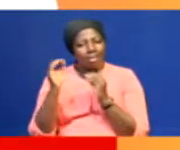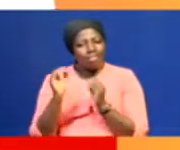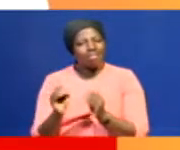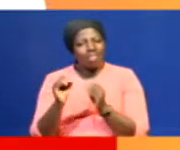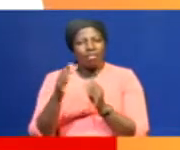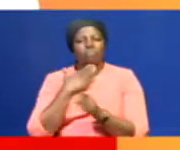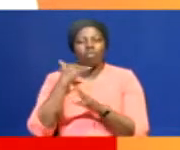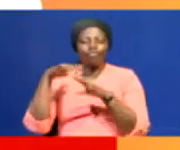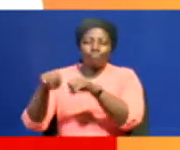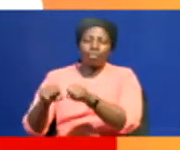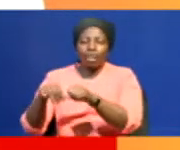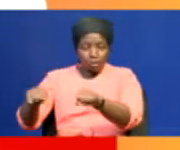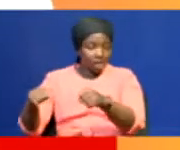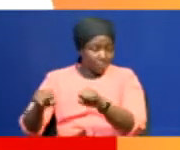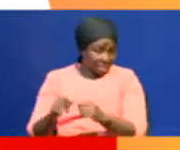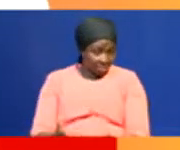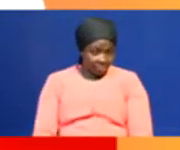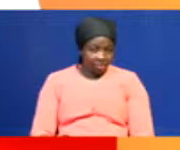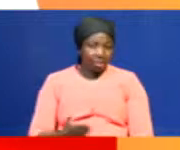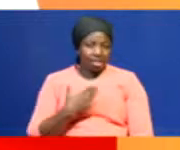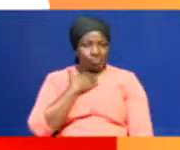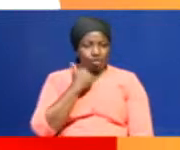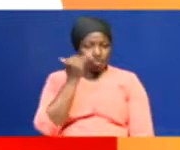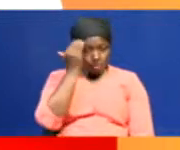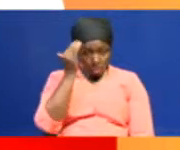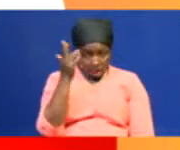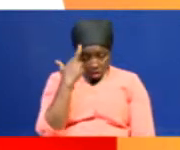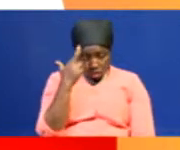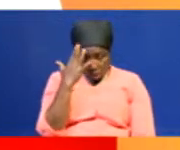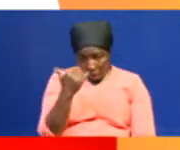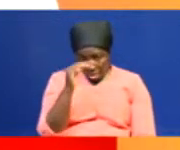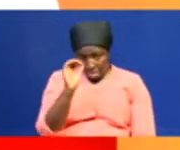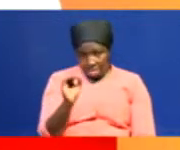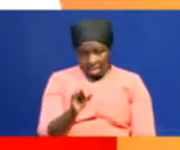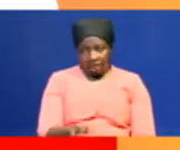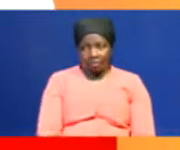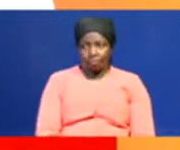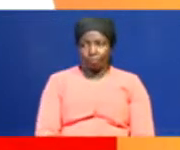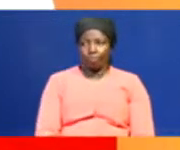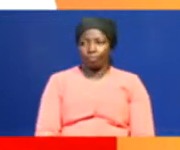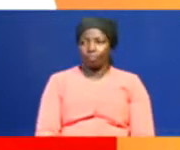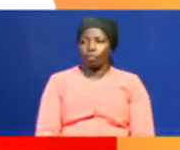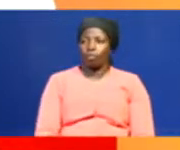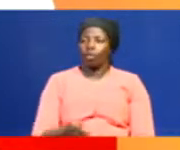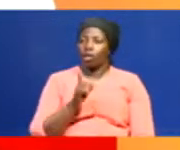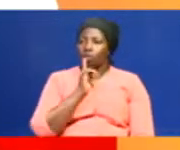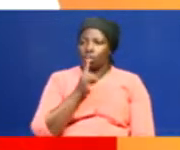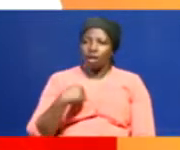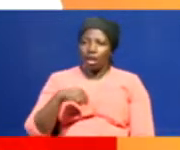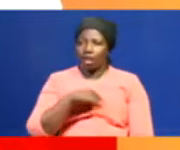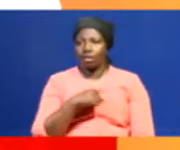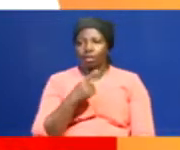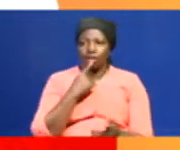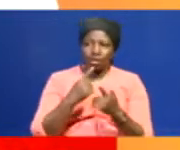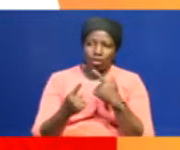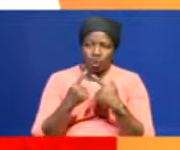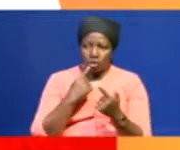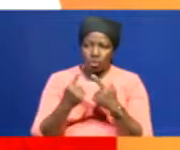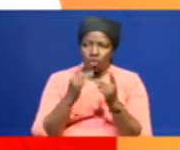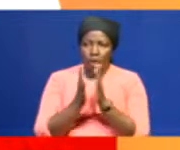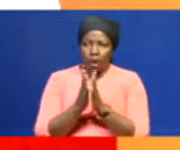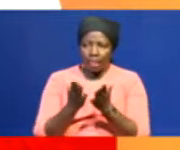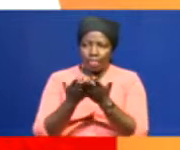kulipa. Na kwa nini umelipa hiyo muda yote ukakosa tu kulipa hizi siku za mwisho mwisho. Mm. So tumejaribu kwanza kuweka hizo mikakati, kuongea na wao.